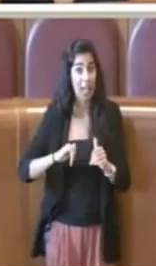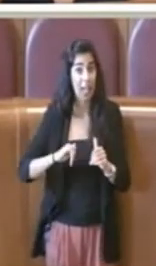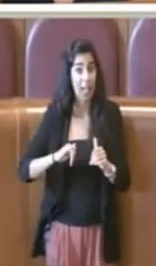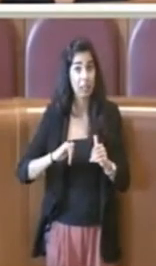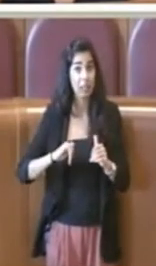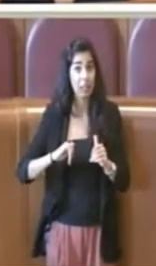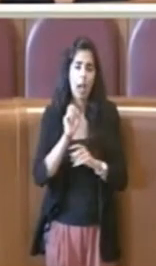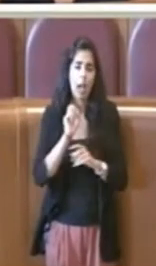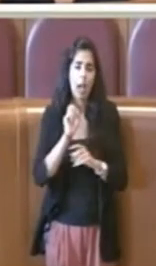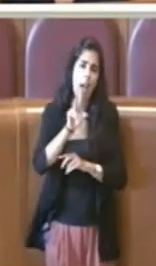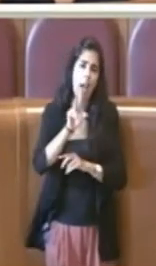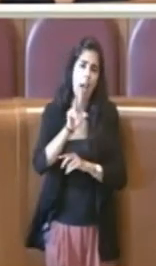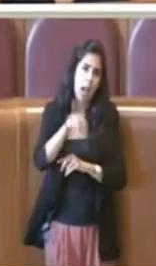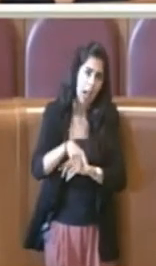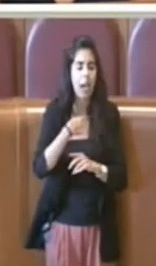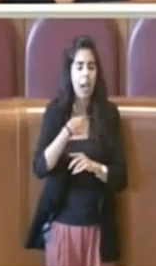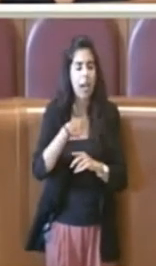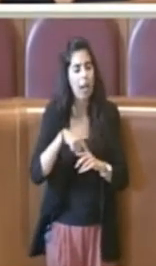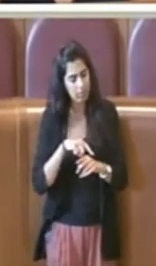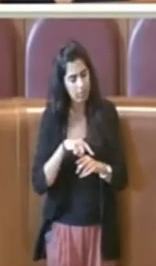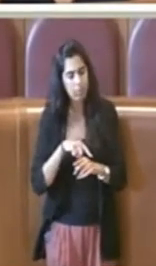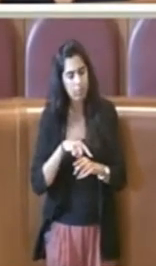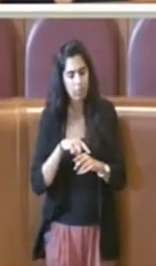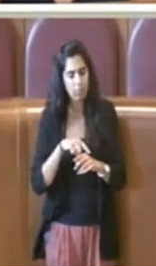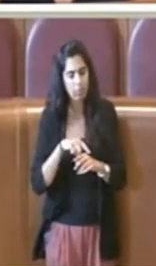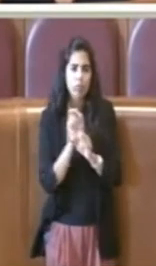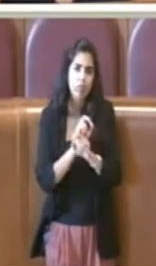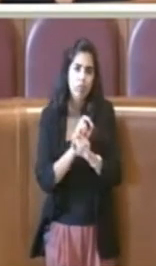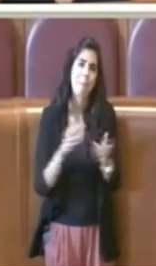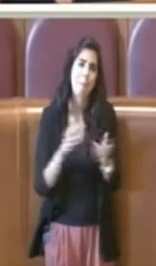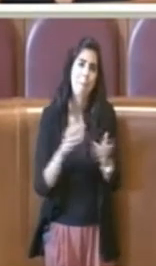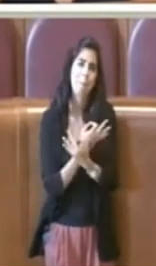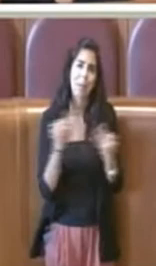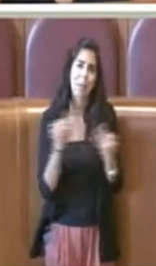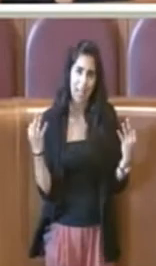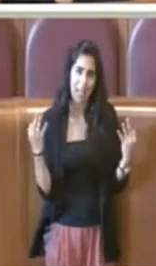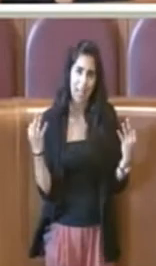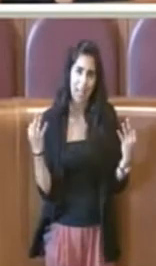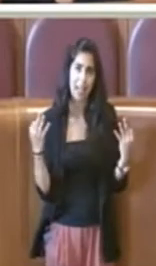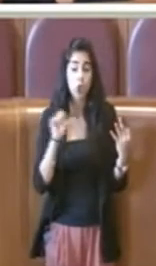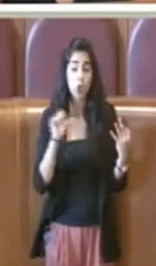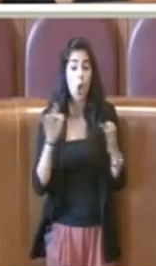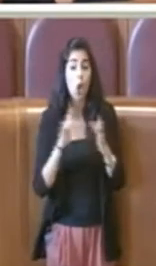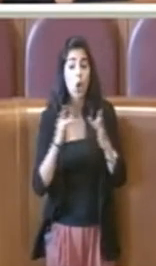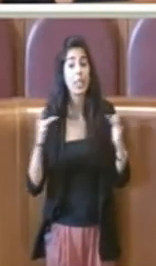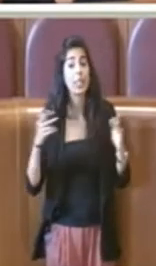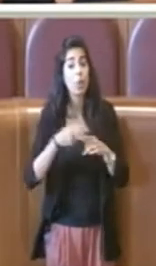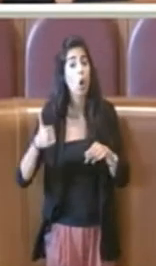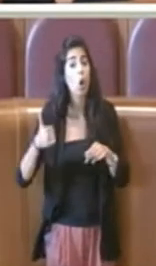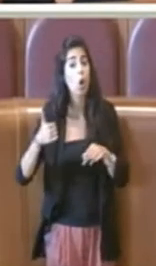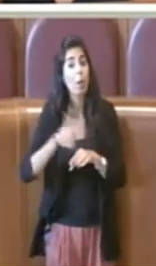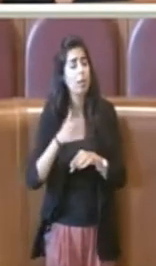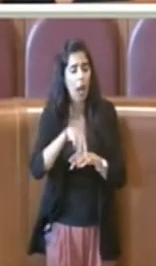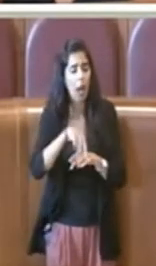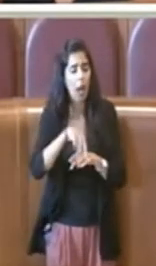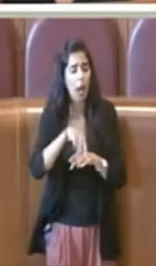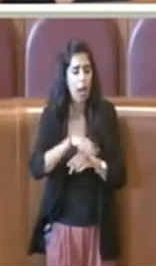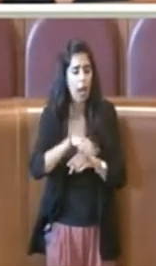che abbiamo data adeguata comunicazione, come ho detto prima, non solo sul sito, ma anche in altro